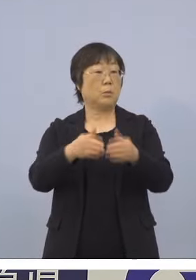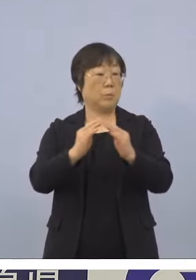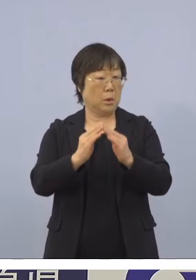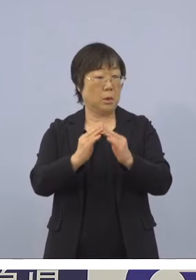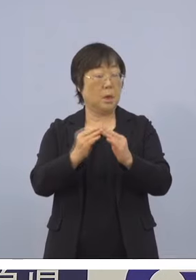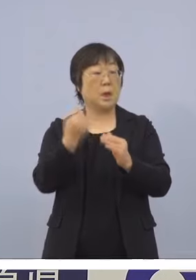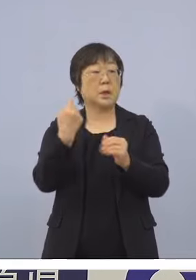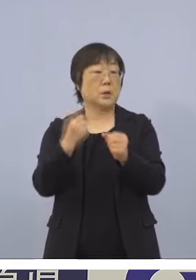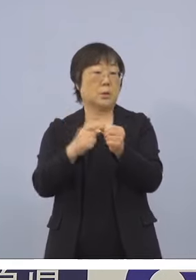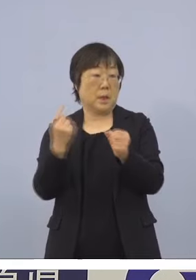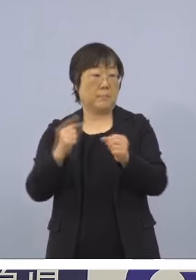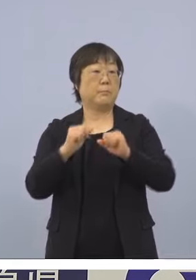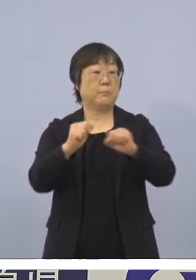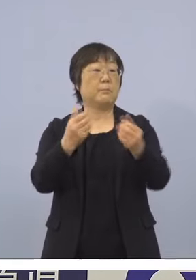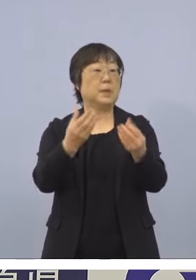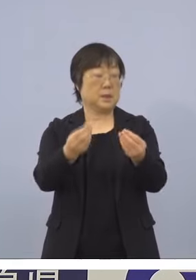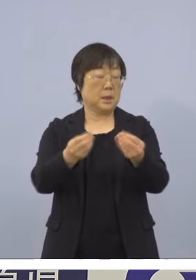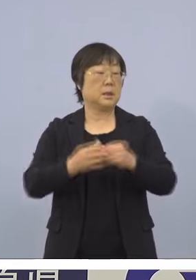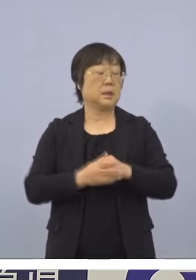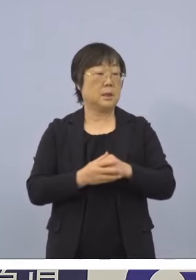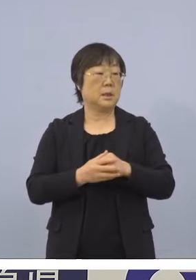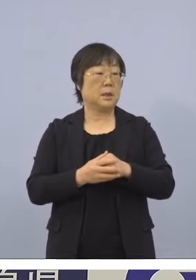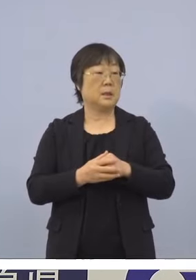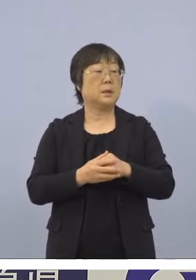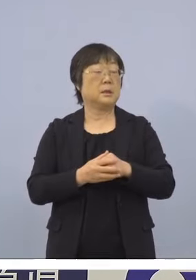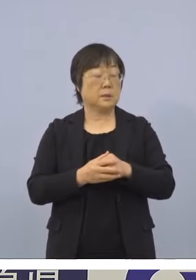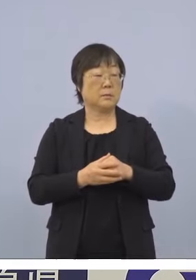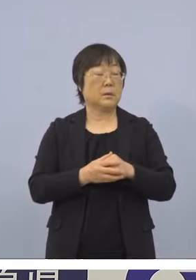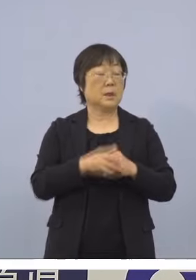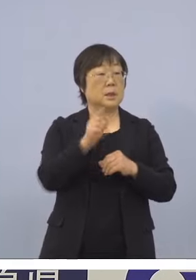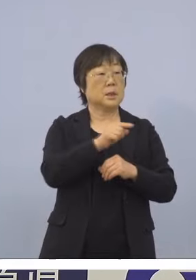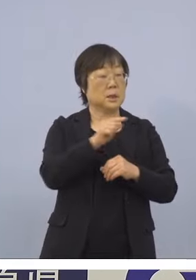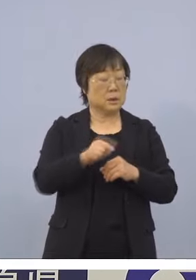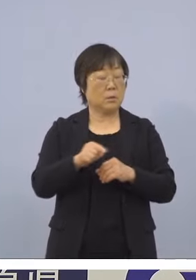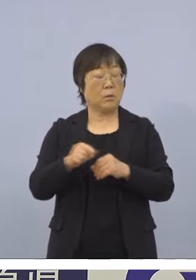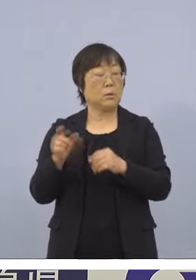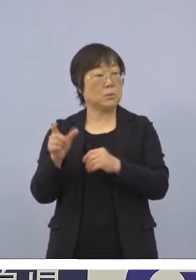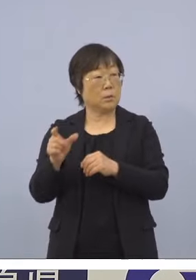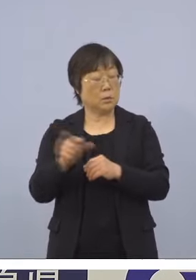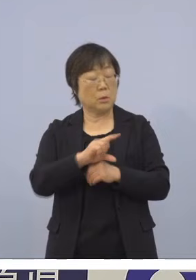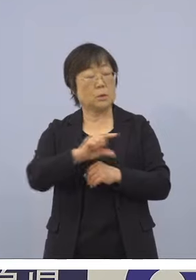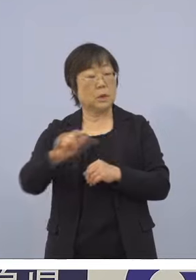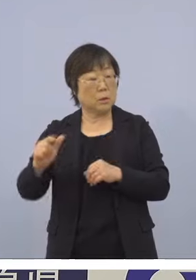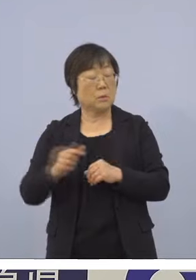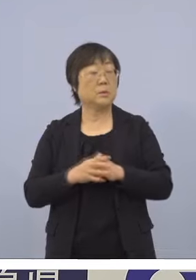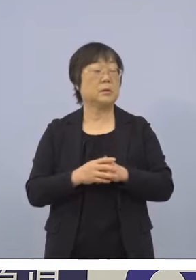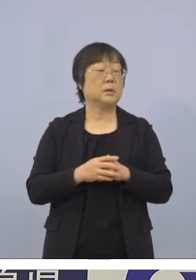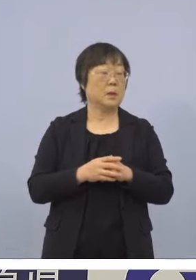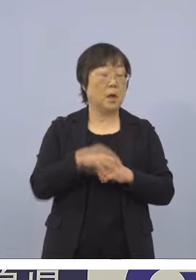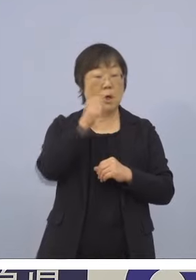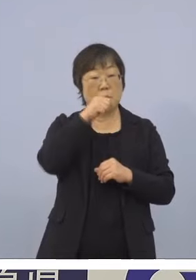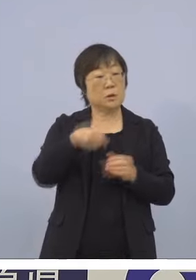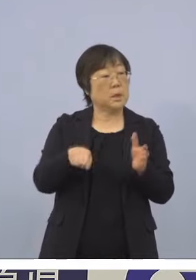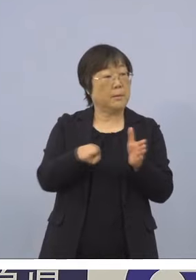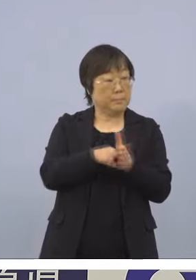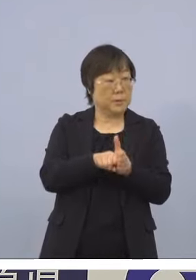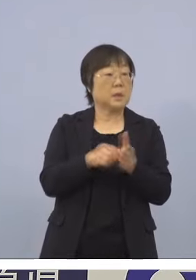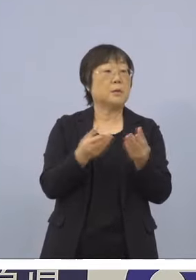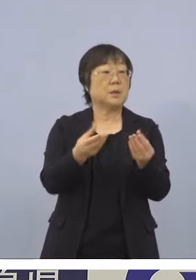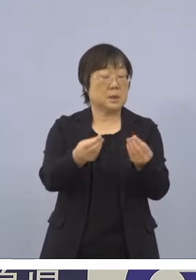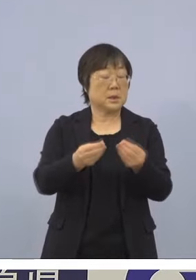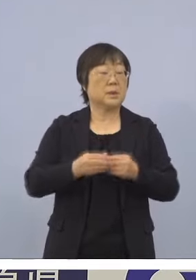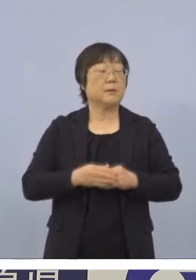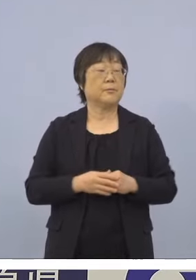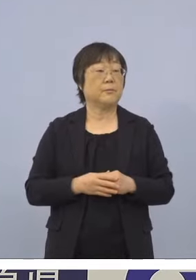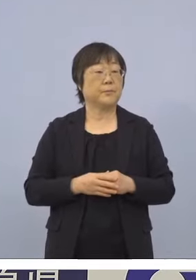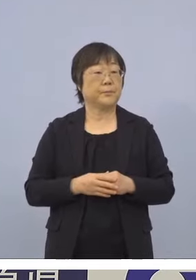いたしました。ハードソフト含めたその環境整備も予算化させていただいております